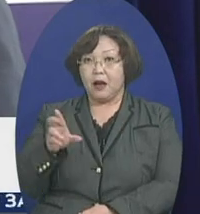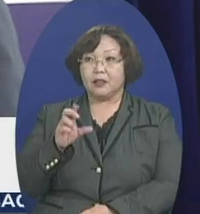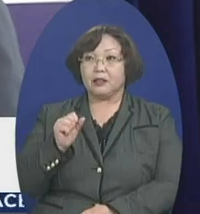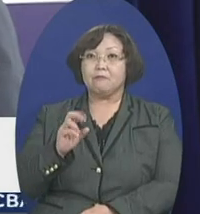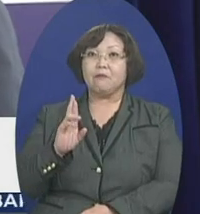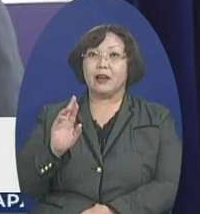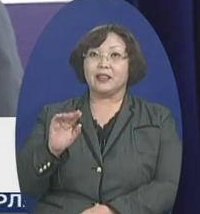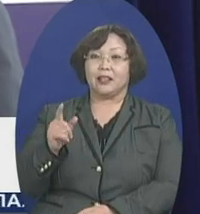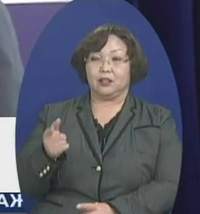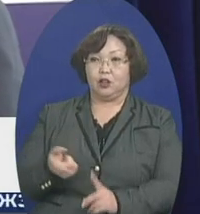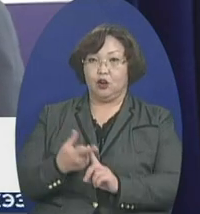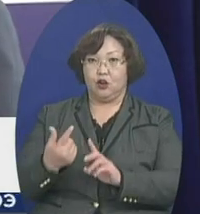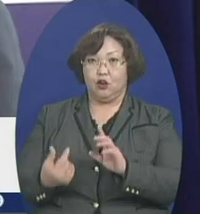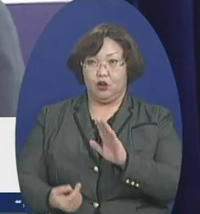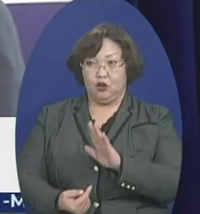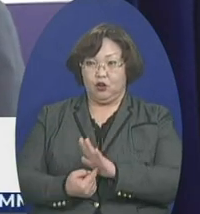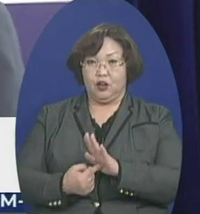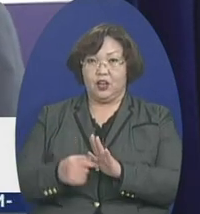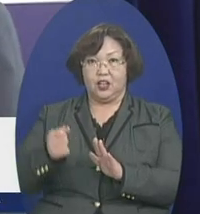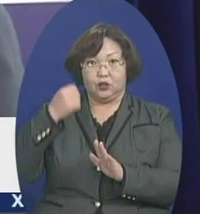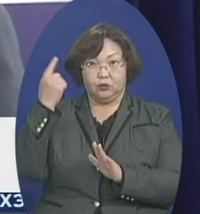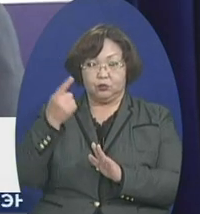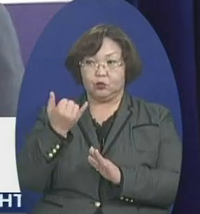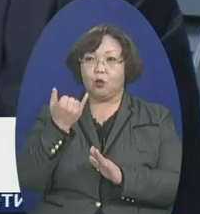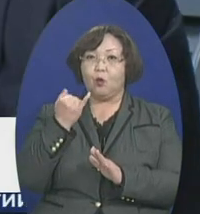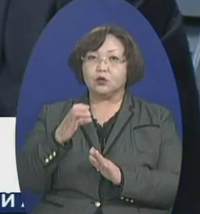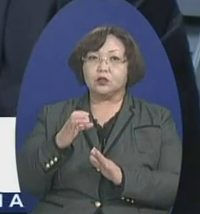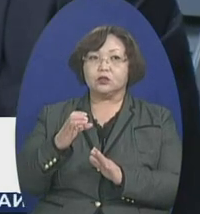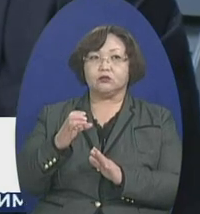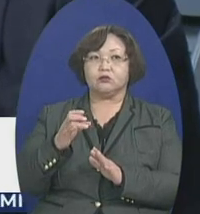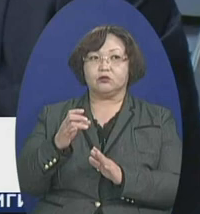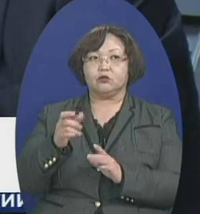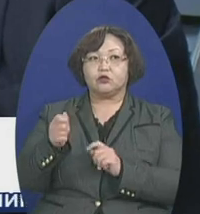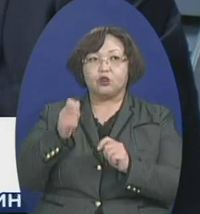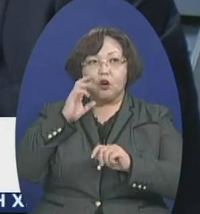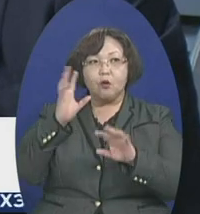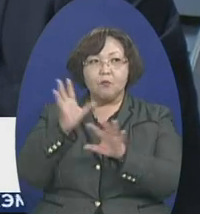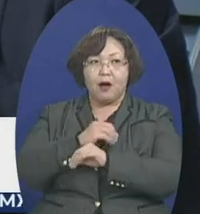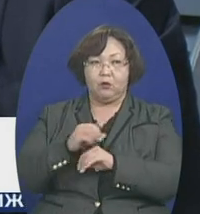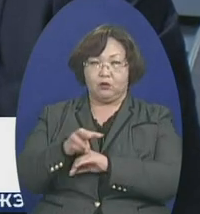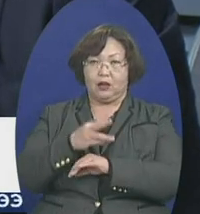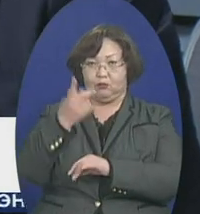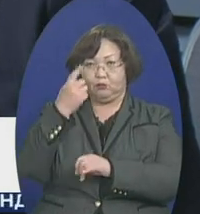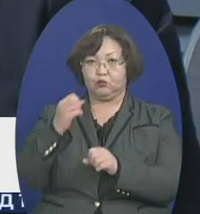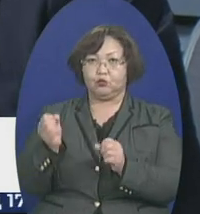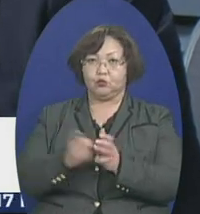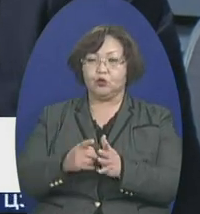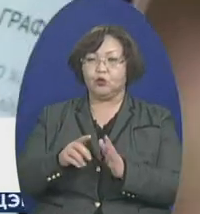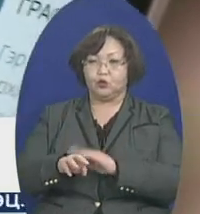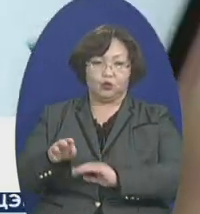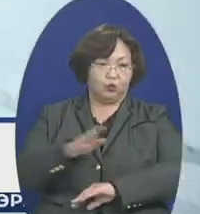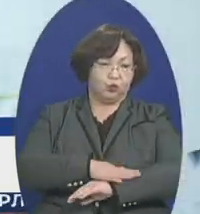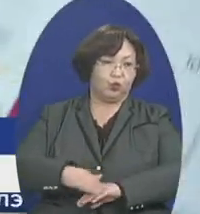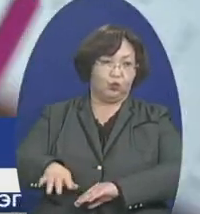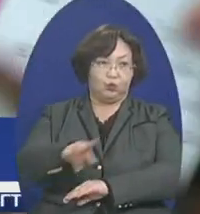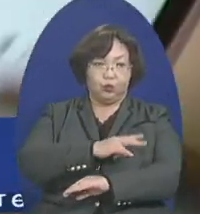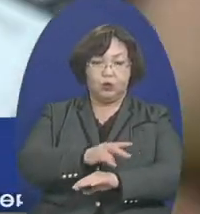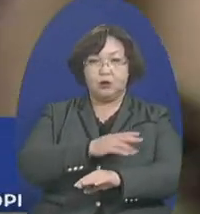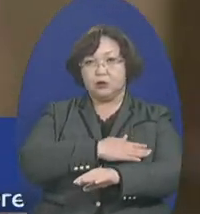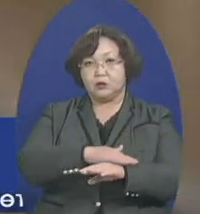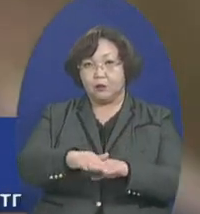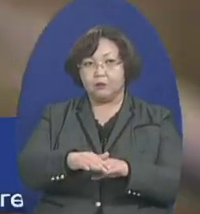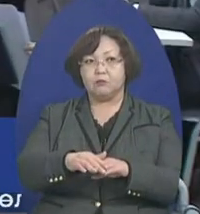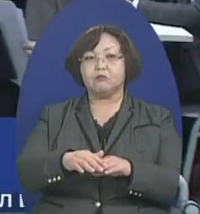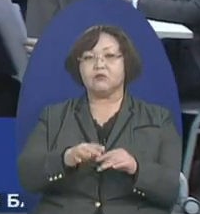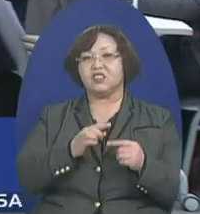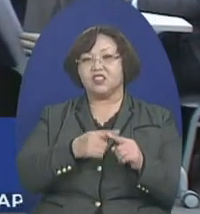төшхилсэн эрчим хүч усны менежментийнхаа асуудлыг шийдэх хэрэгтэй. Зүүн бүсийг холбосон автоцмаас эхлээд боомтуудыг хөгжүүлснээр хил дагсан аялал жуулчлалыг